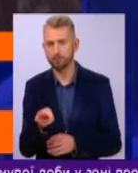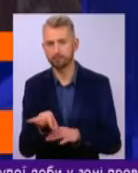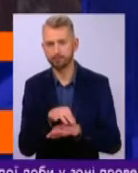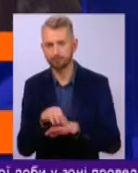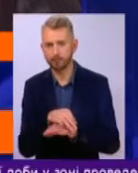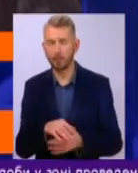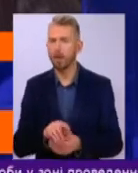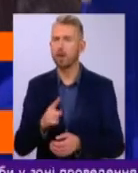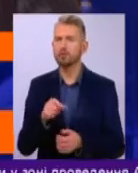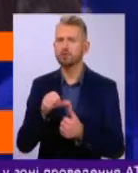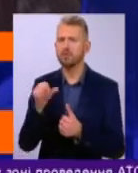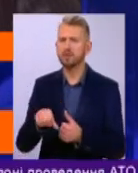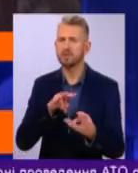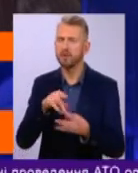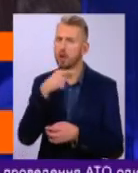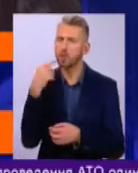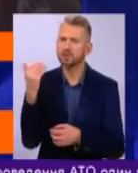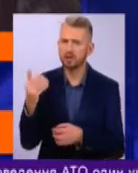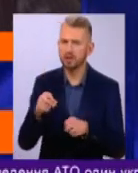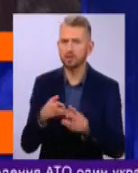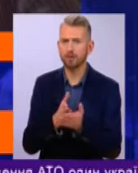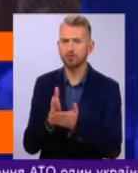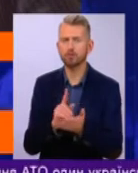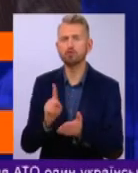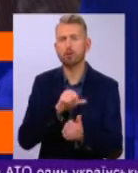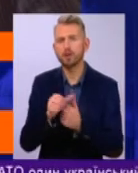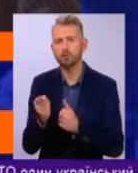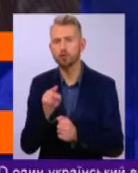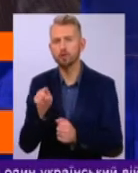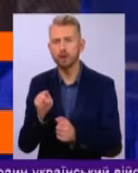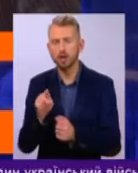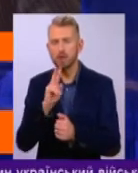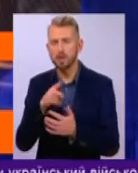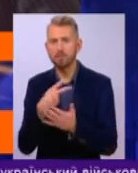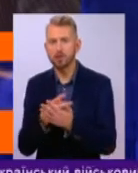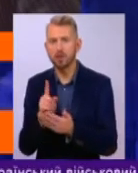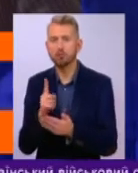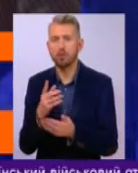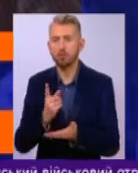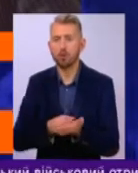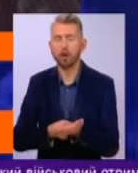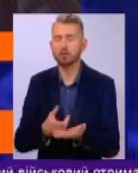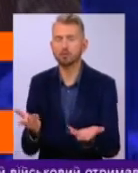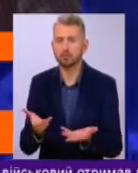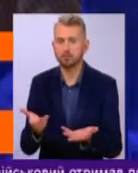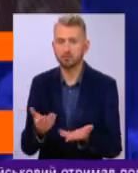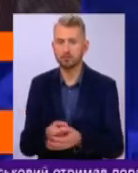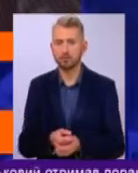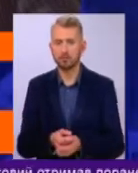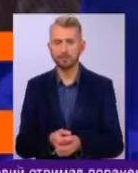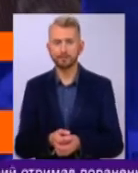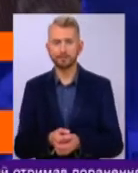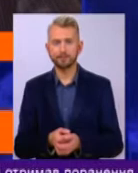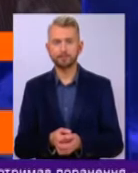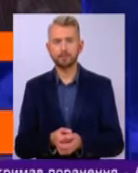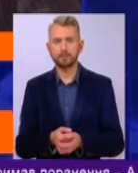Чому саме диверсія російських спецслужб? Що, крім того, що вони передбачали, свідчить про це, от саме з вбивства?